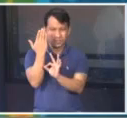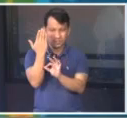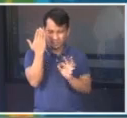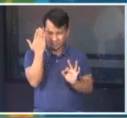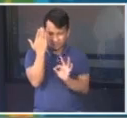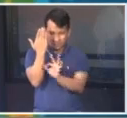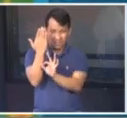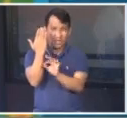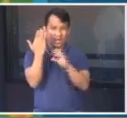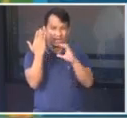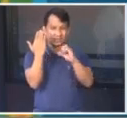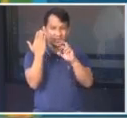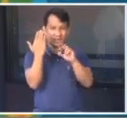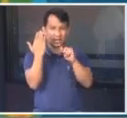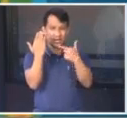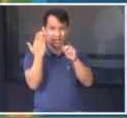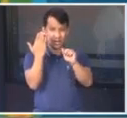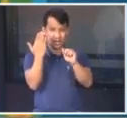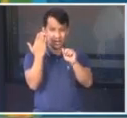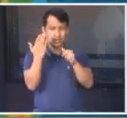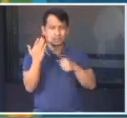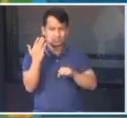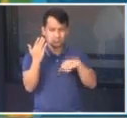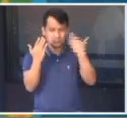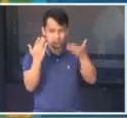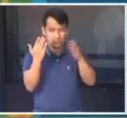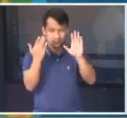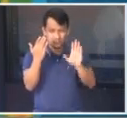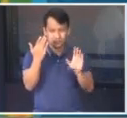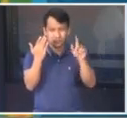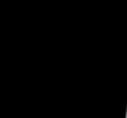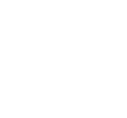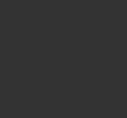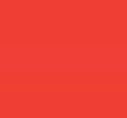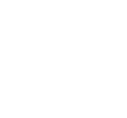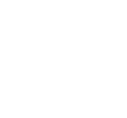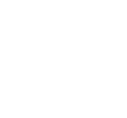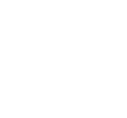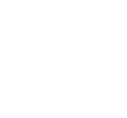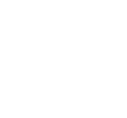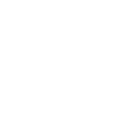sa Caraga Region sa Sabado ng gabi o sa Linggo ng umaga.